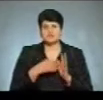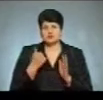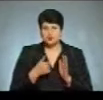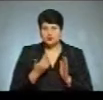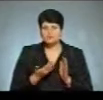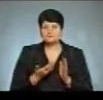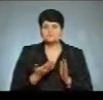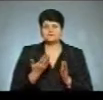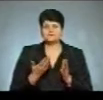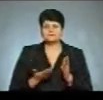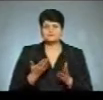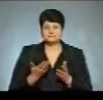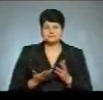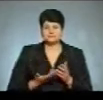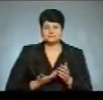але